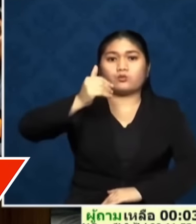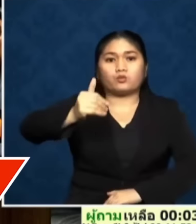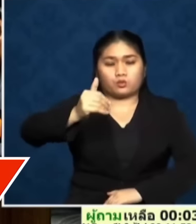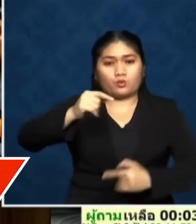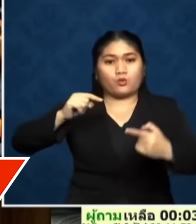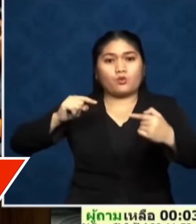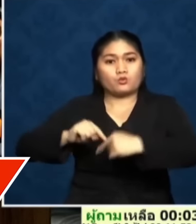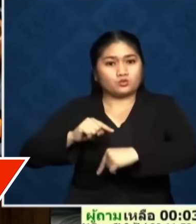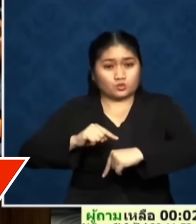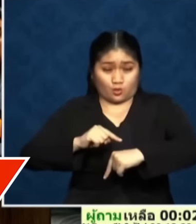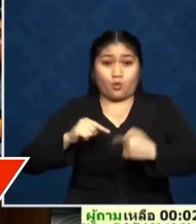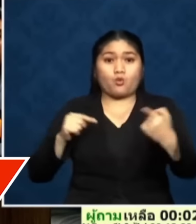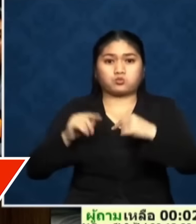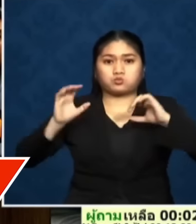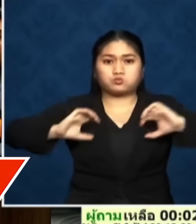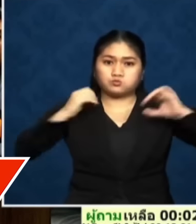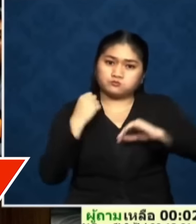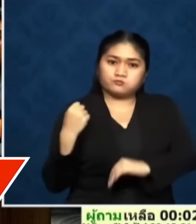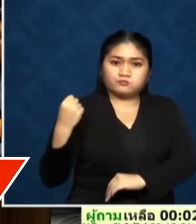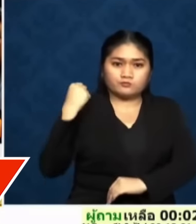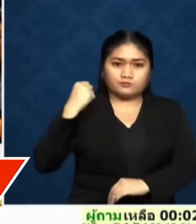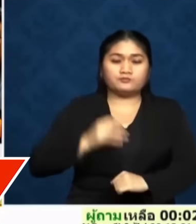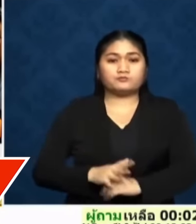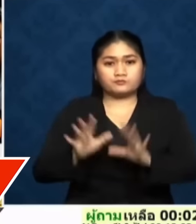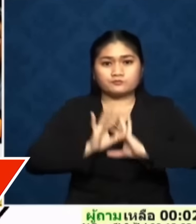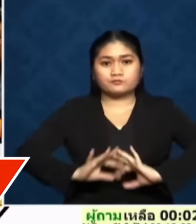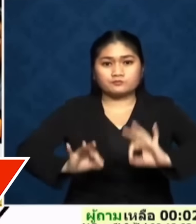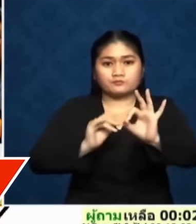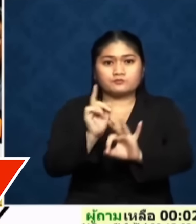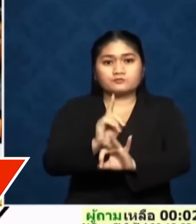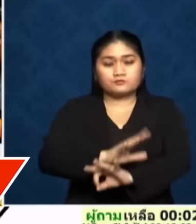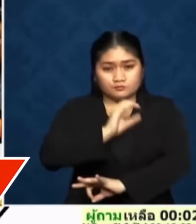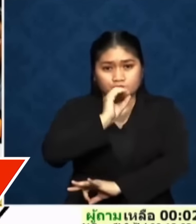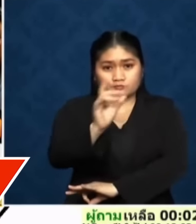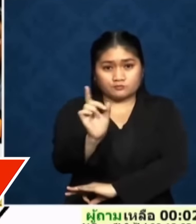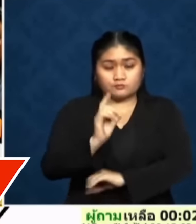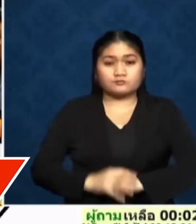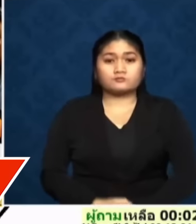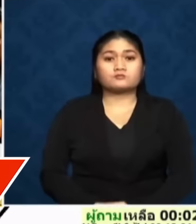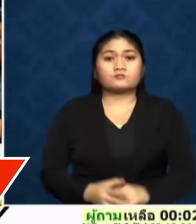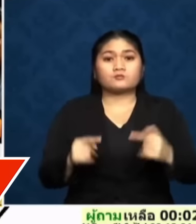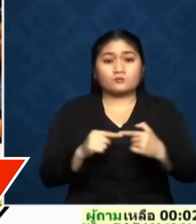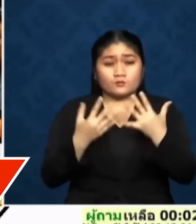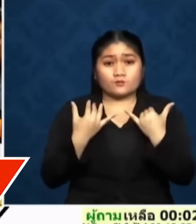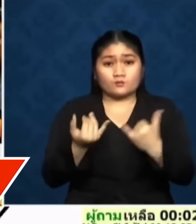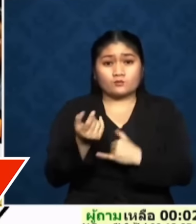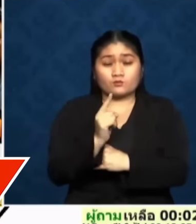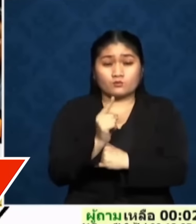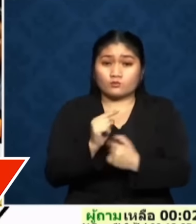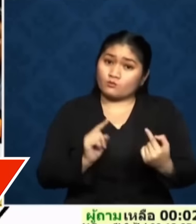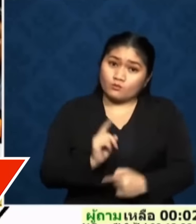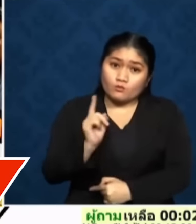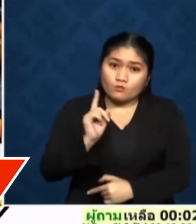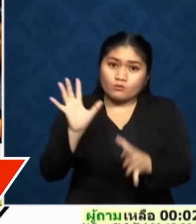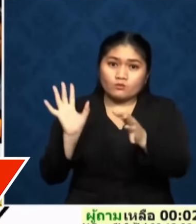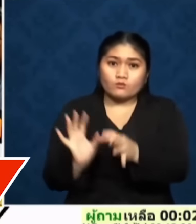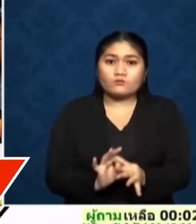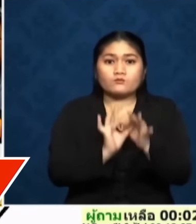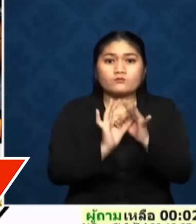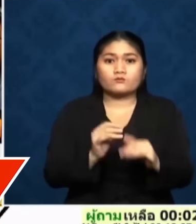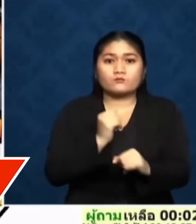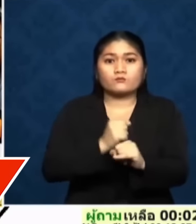ของรัฐบาลนะครับประเด็นสำคัญที่อยากจะพูดถึงก็คือว่าสถานการณ์การเกี่ยวกับการด